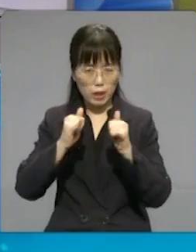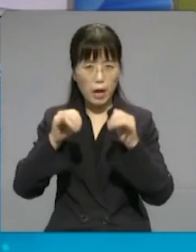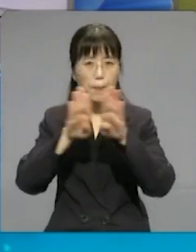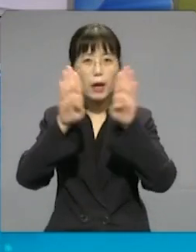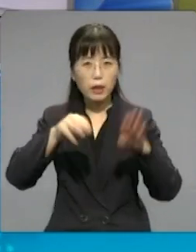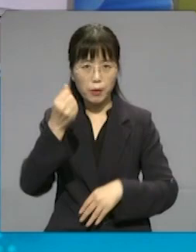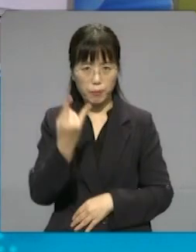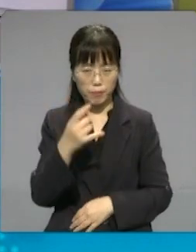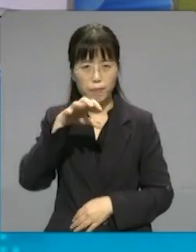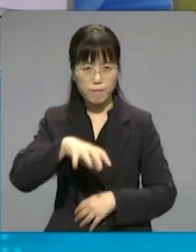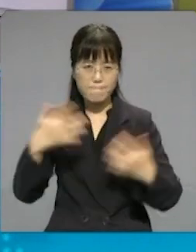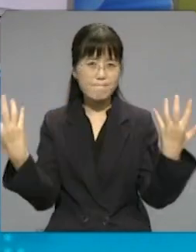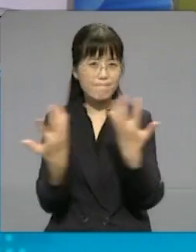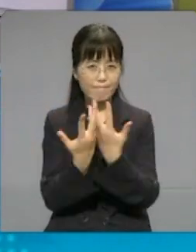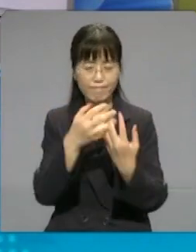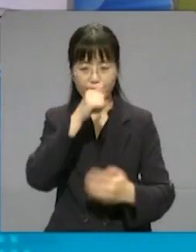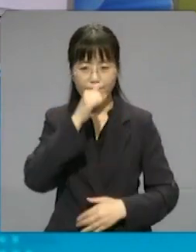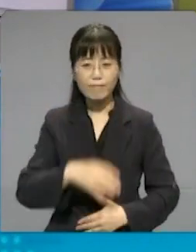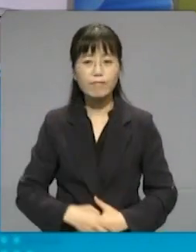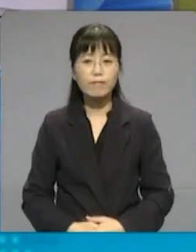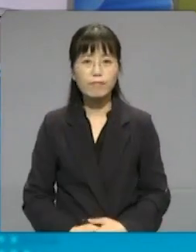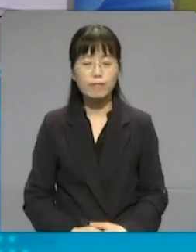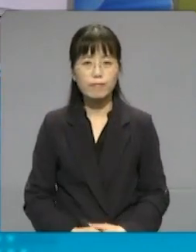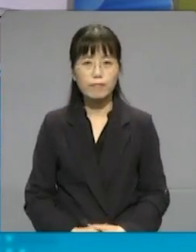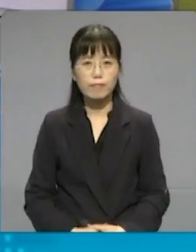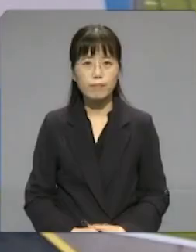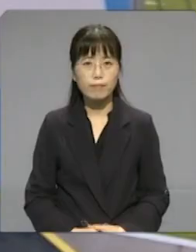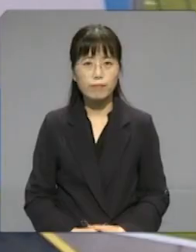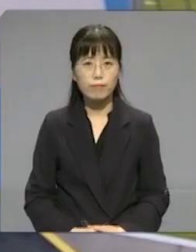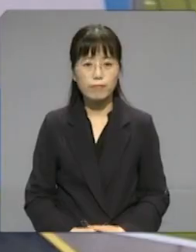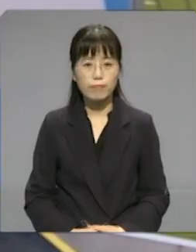박람회장이 북적였습니다. 황정환 기자입니다.